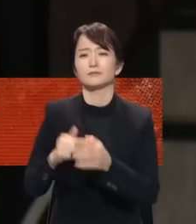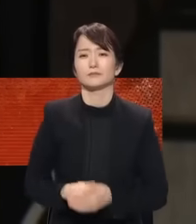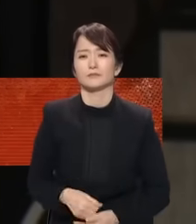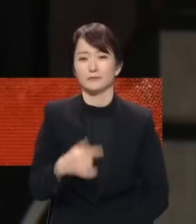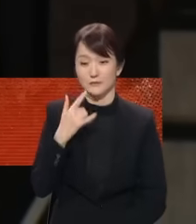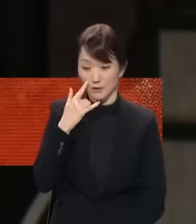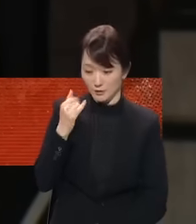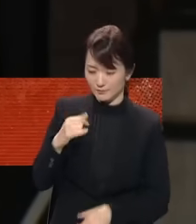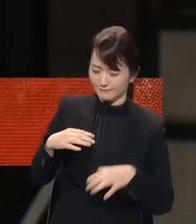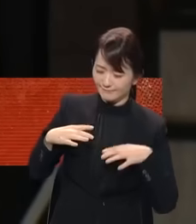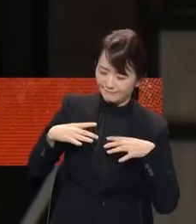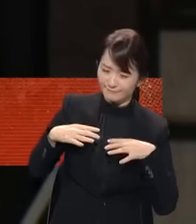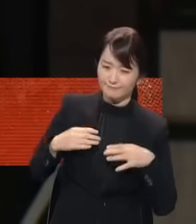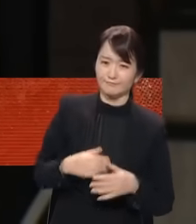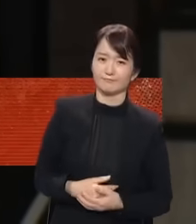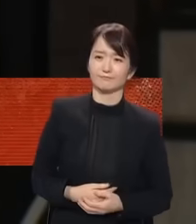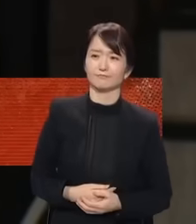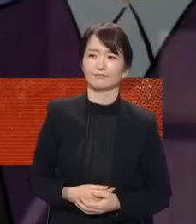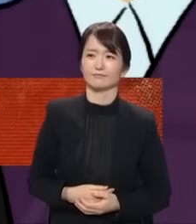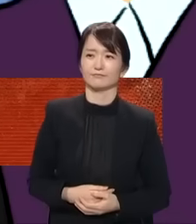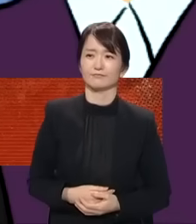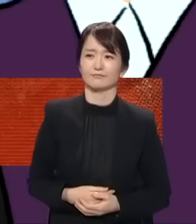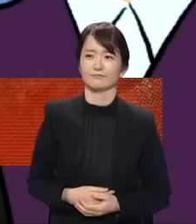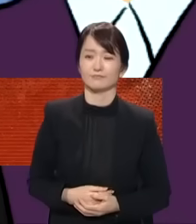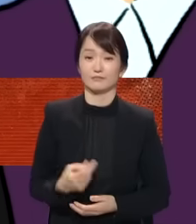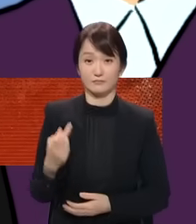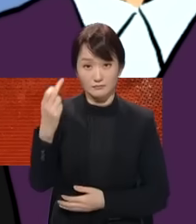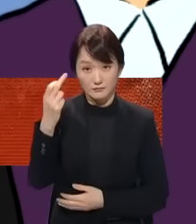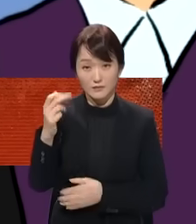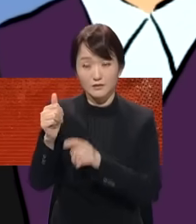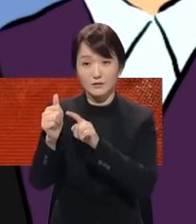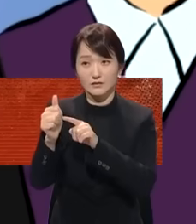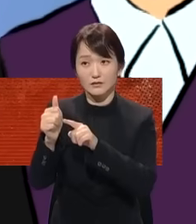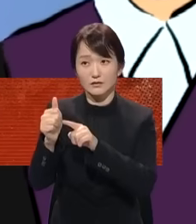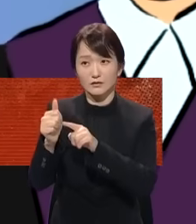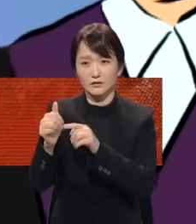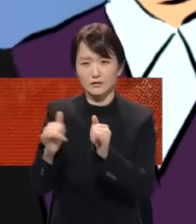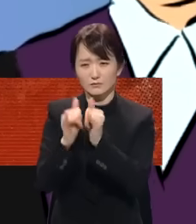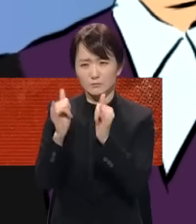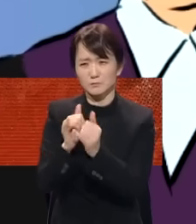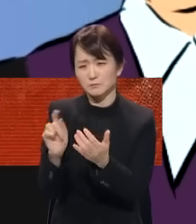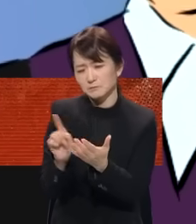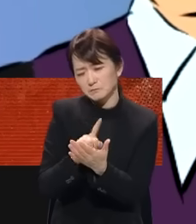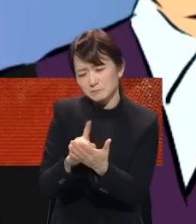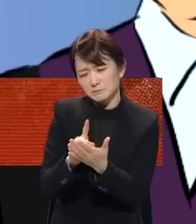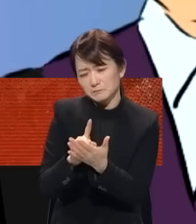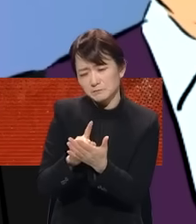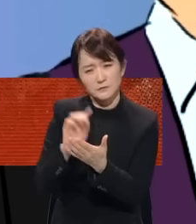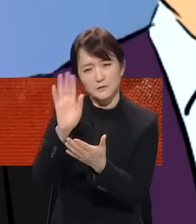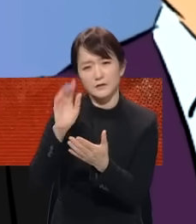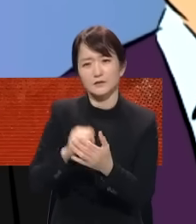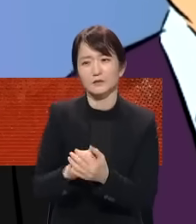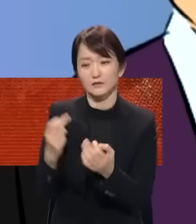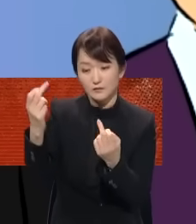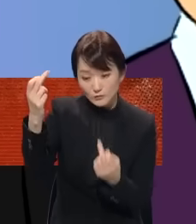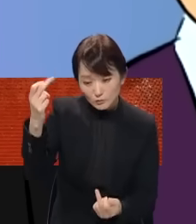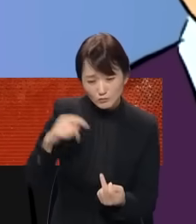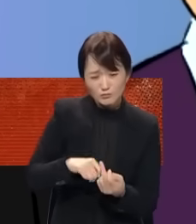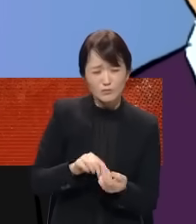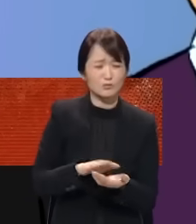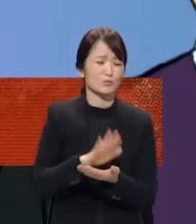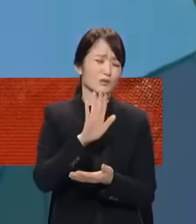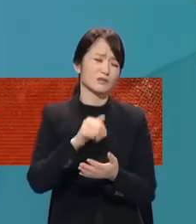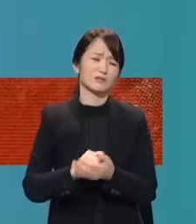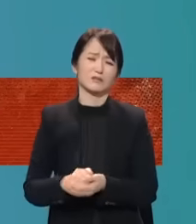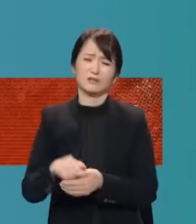아빠의 자랑인 거죠. 그런데다가 또 이 형이 뭐 굉장히 사회성이 뛰어나거나 이런 건 아니었던 것 같아요. 왜냐하면 동생하고 안 놀아주고